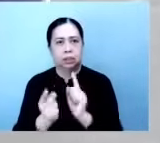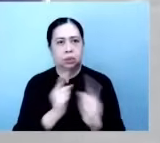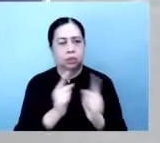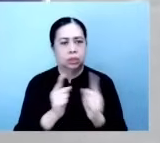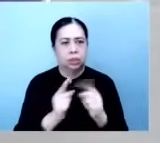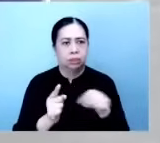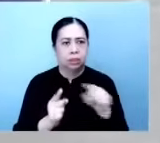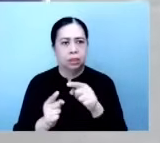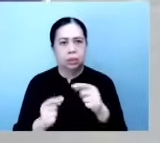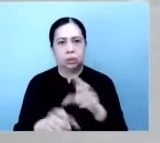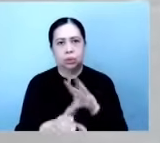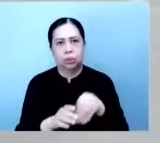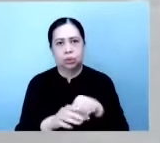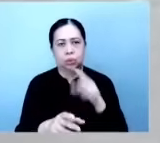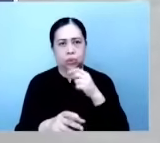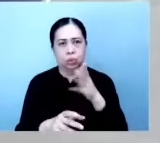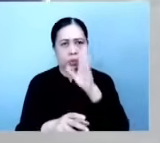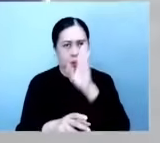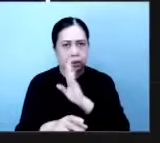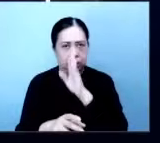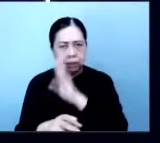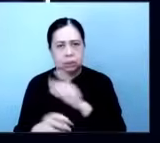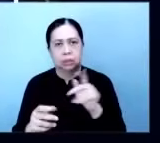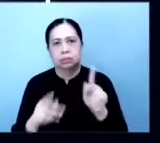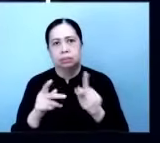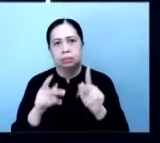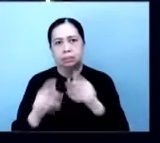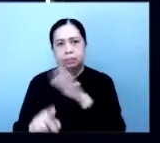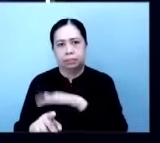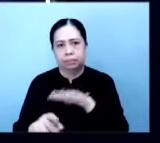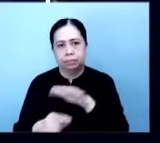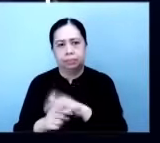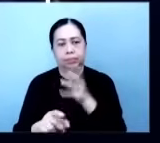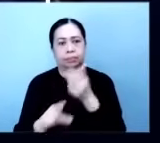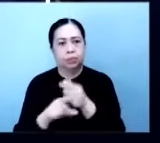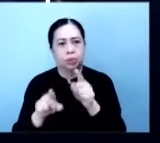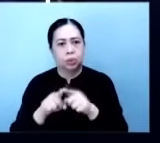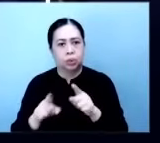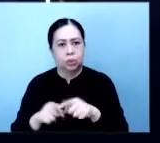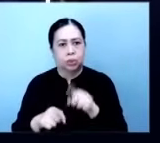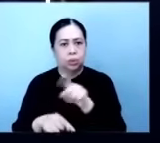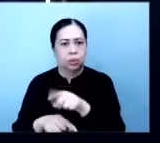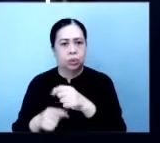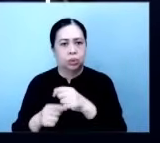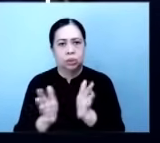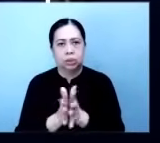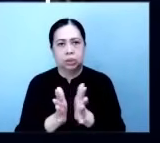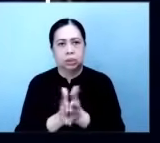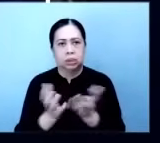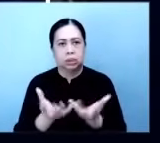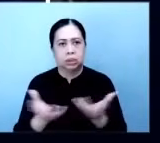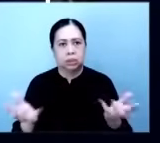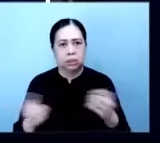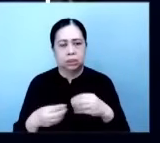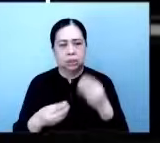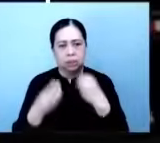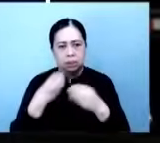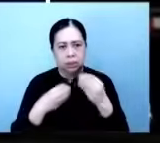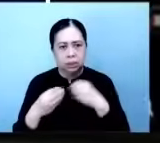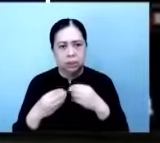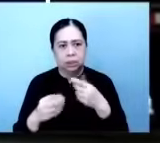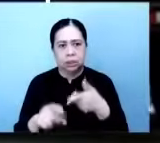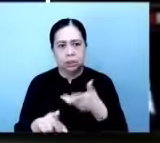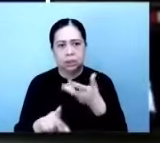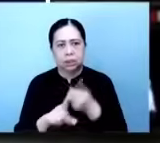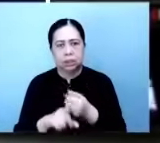na affected, especially mga residente. Apektado rin ang kabuhayan ng karinderyang malapit sa pinangyarihan ng disgrasya.